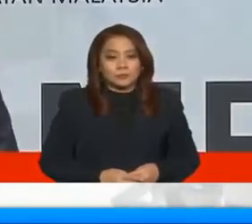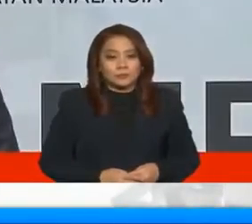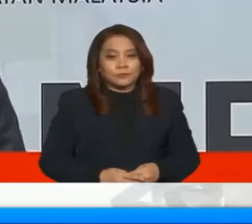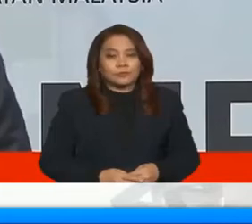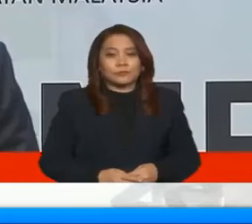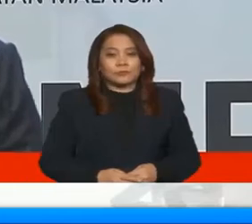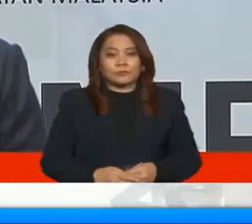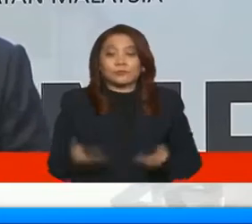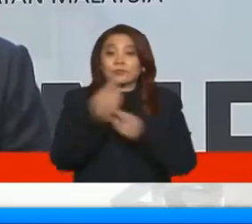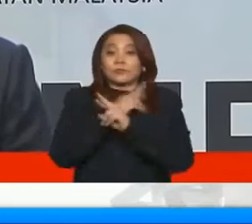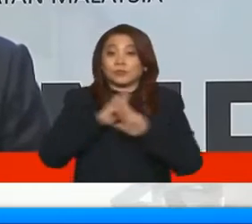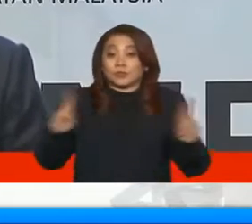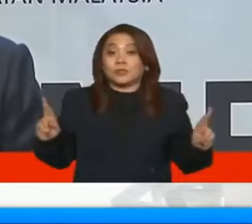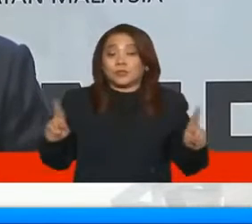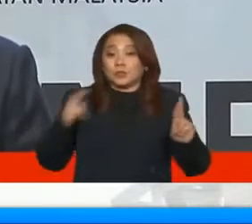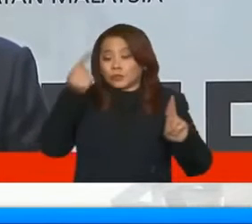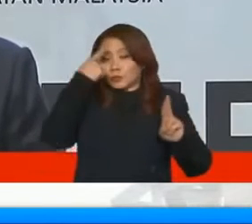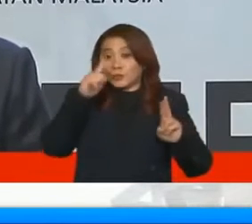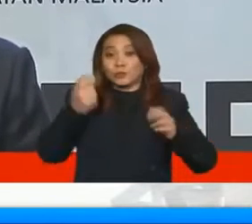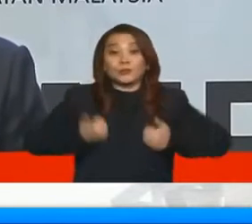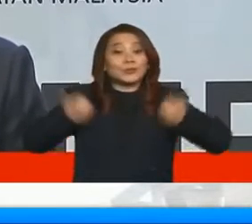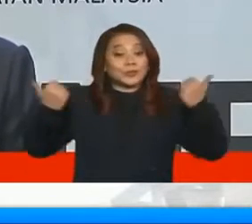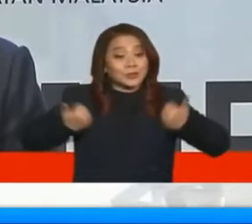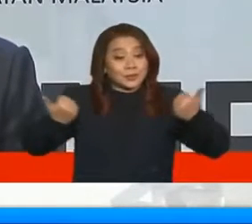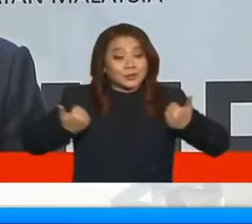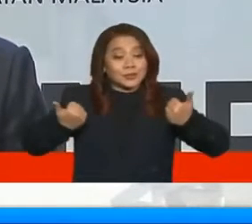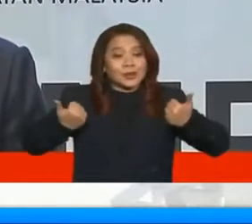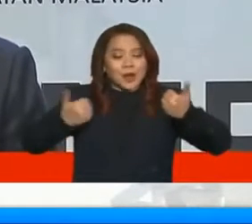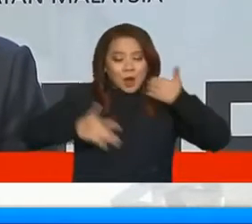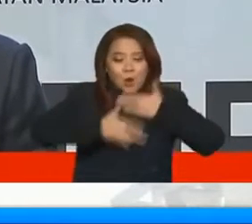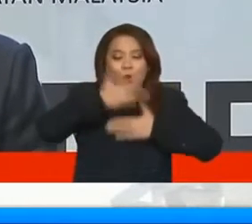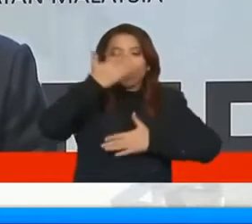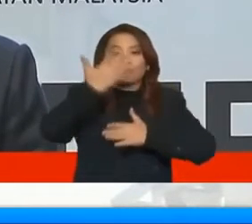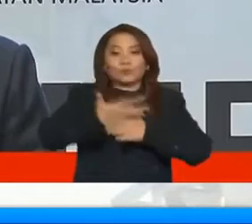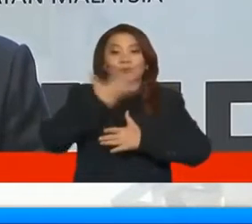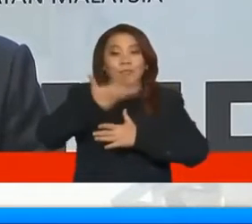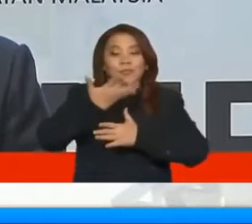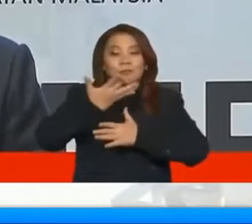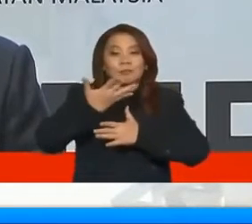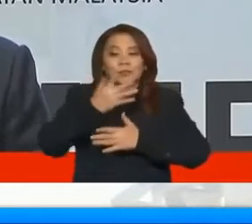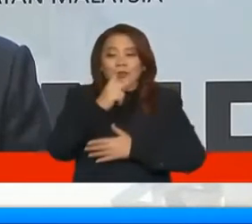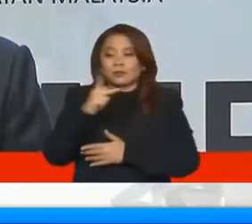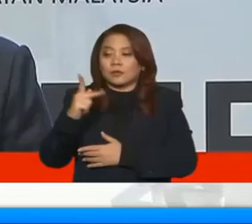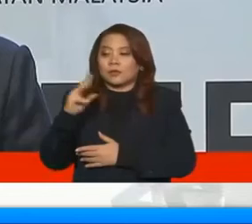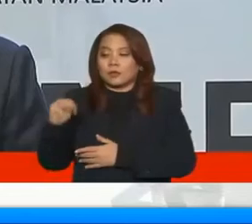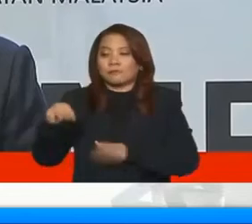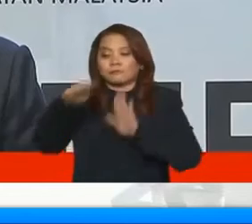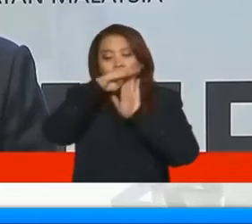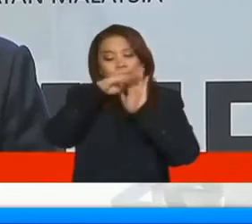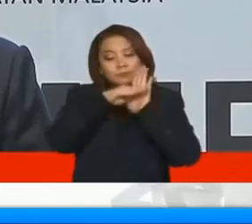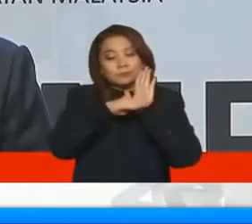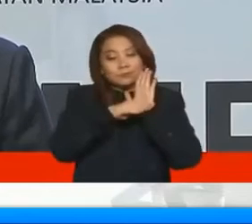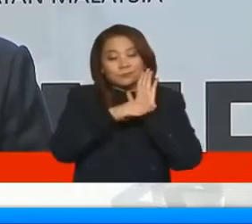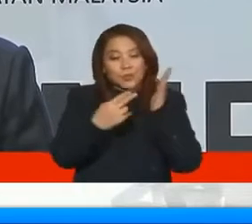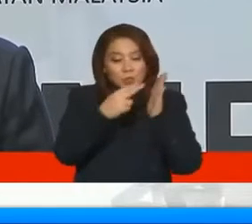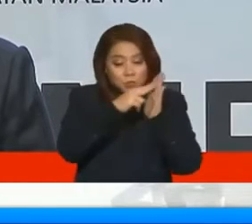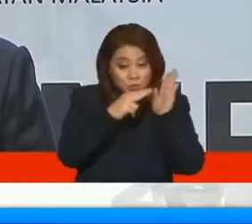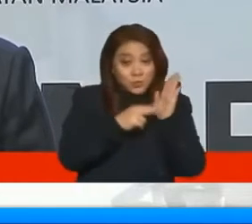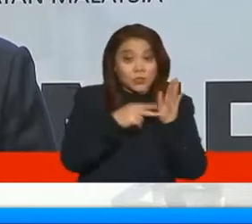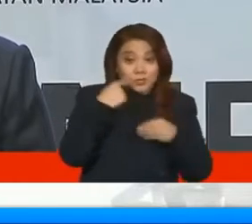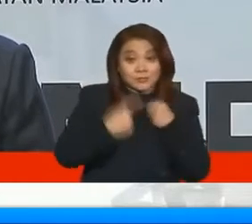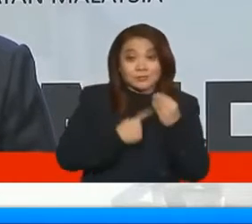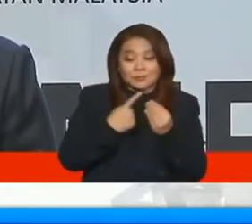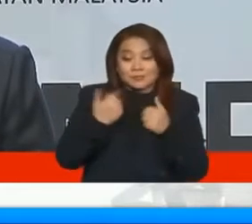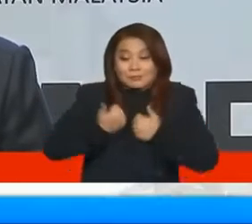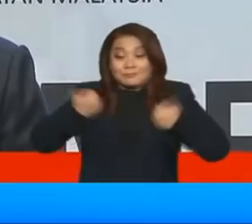Sebagai persediaan bagi menyambut ketibaan Syawal pada awal bulan Mei, KPKM menggariskan protokol berkaitan sambutan